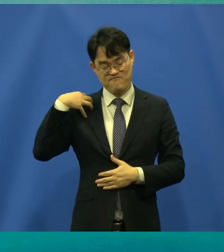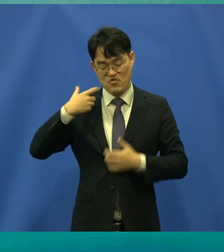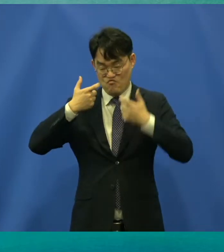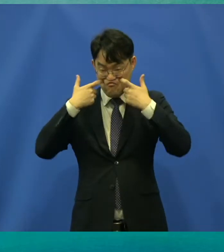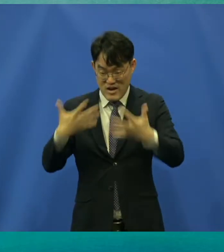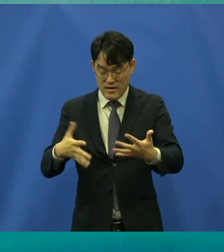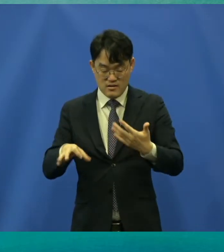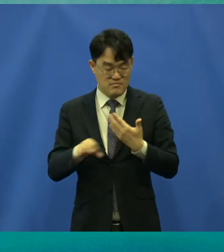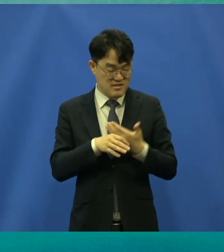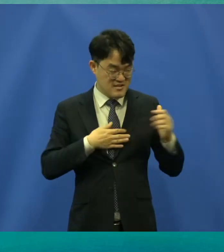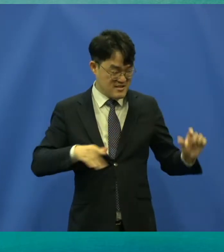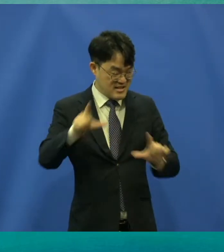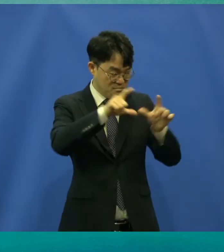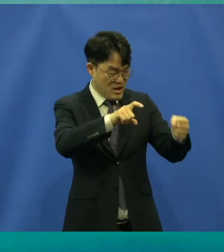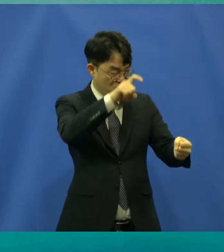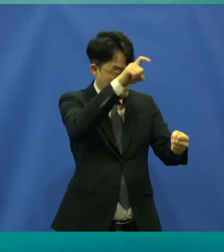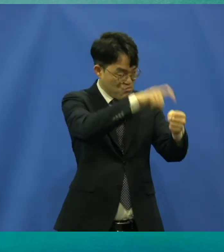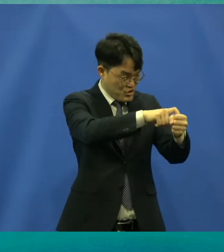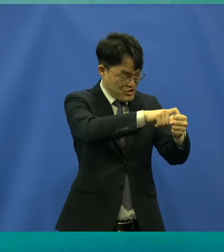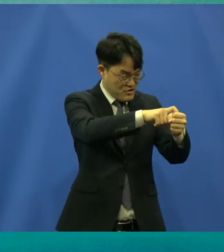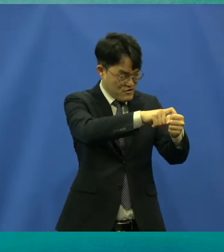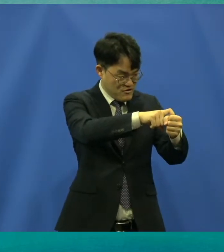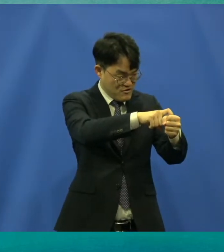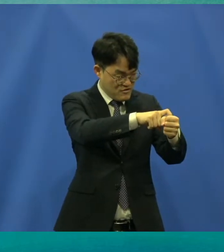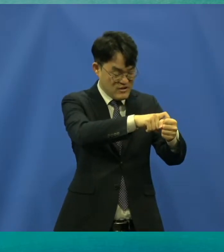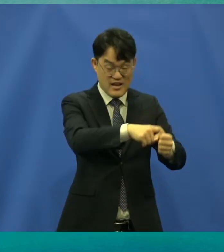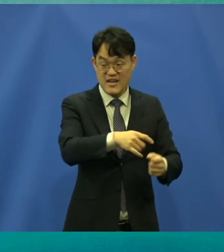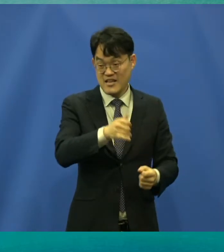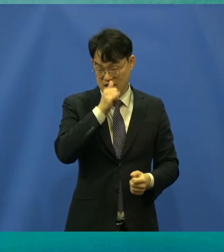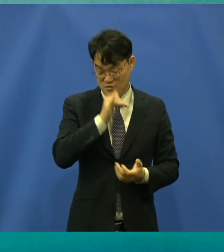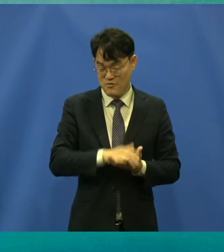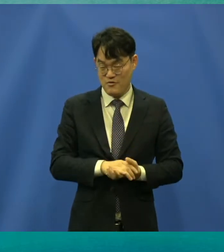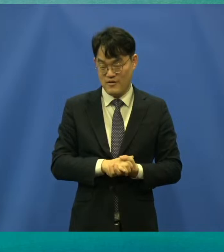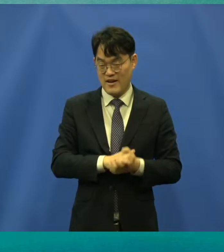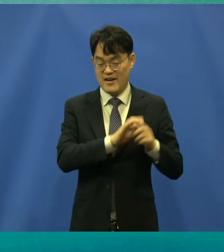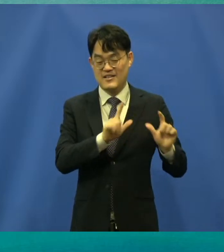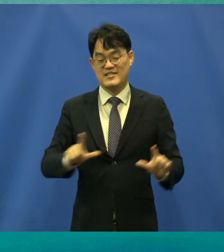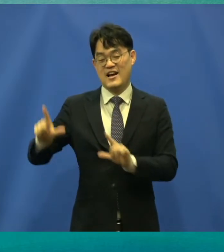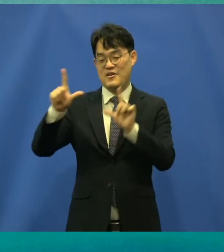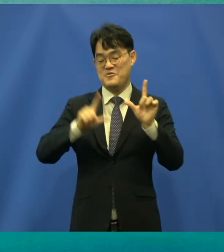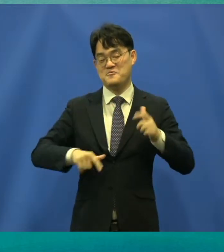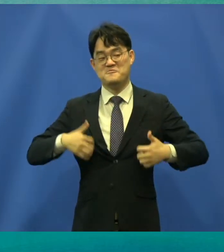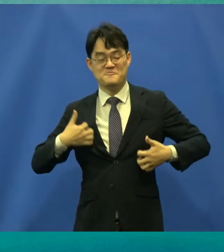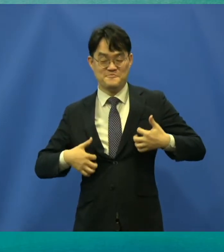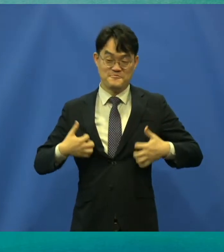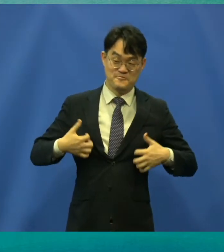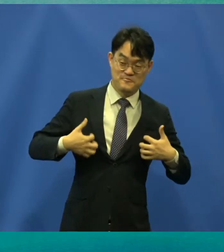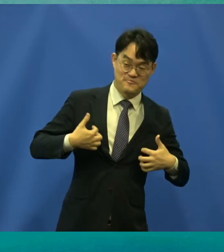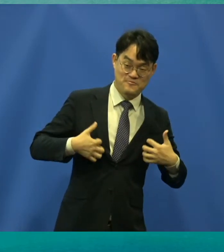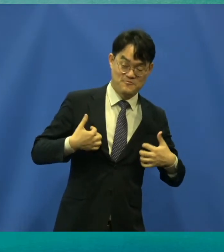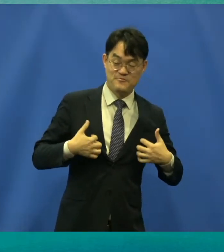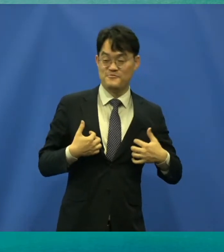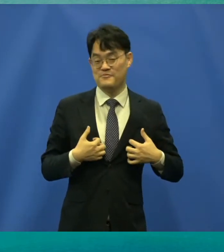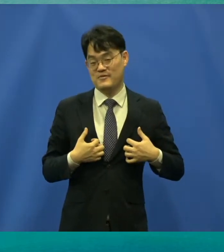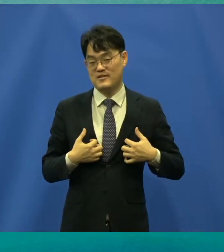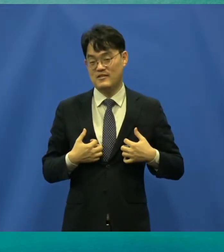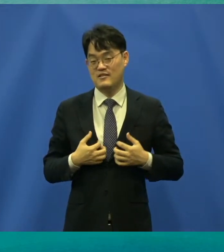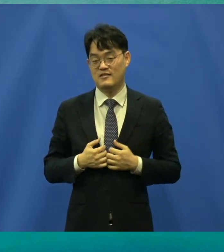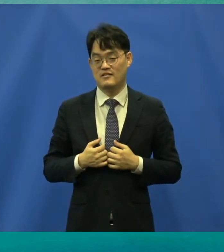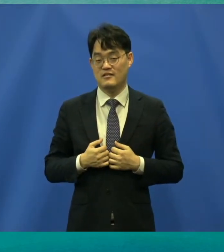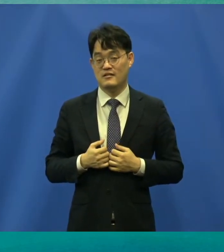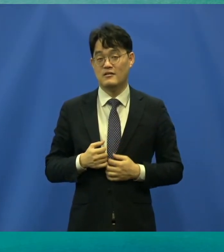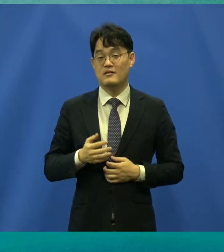분명하고 입맛이 돕니다. 살맛이 납니다. 내 삶의 이유가 분명하면 아침에 일어날